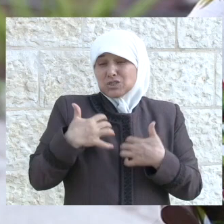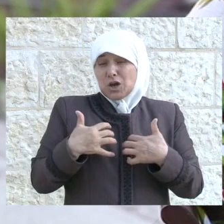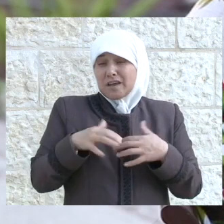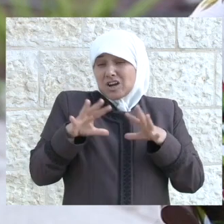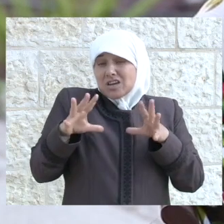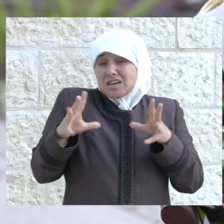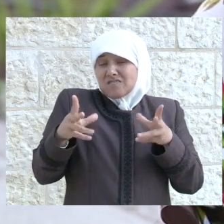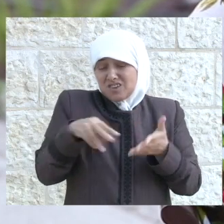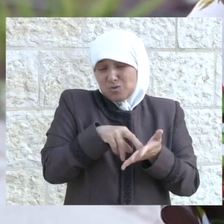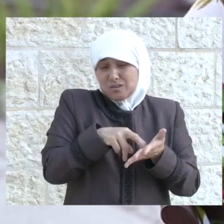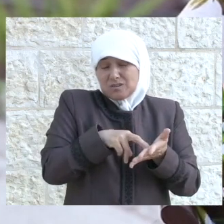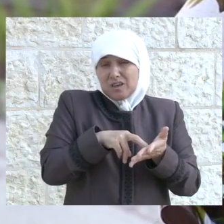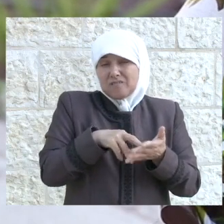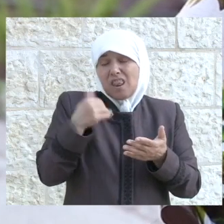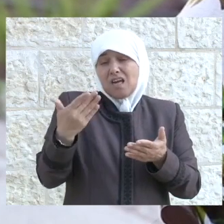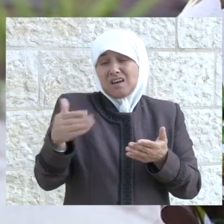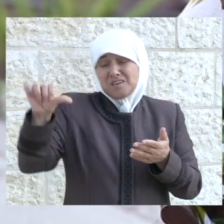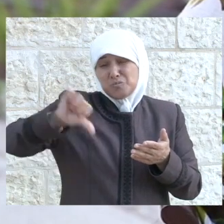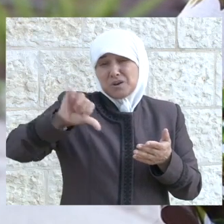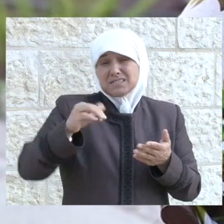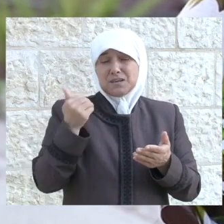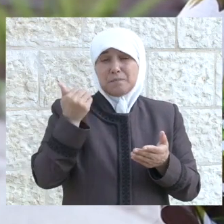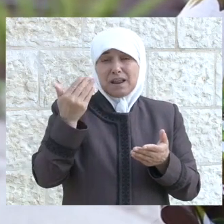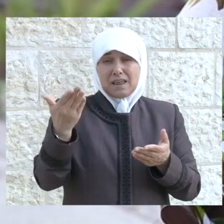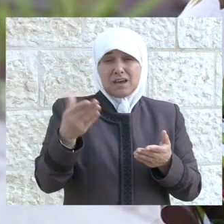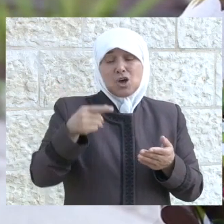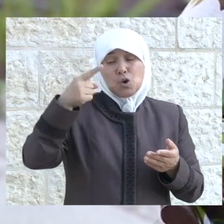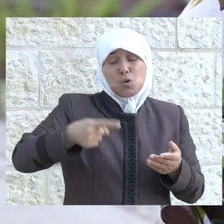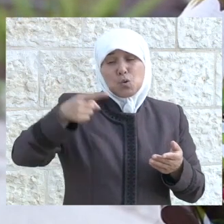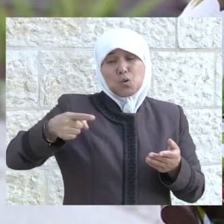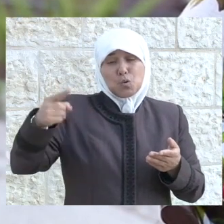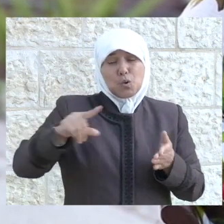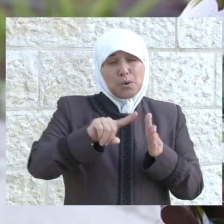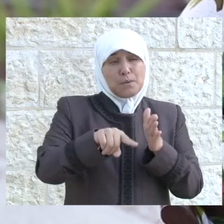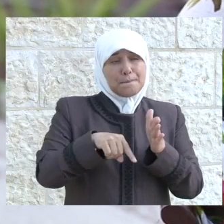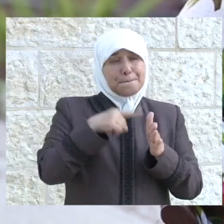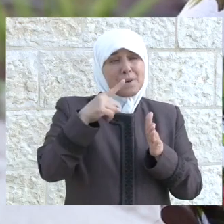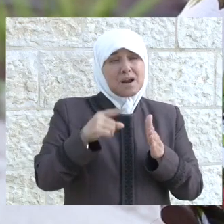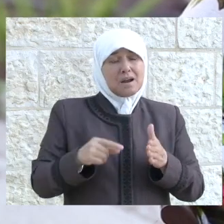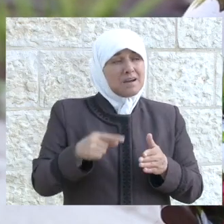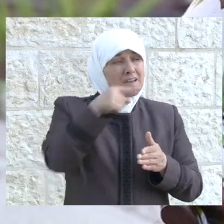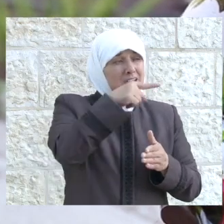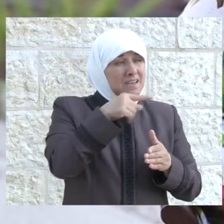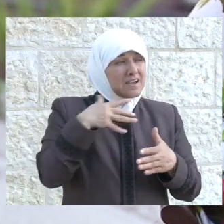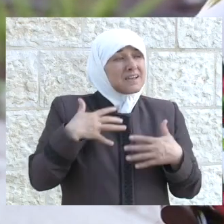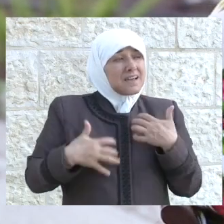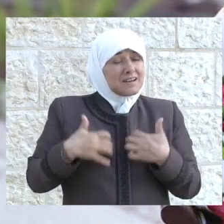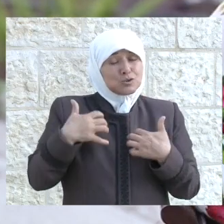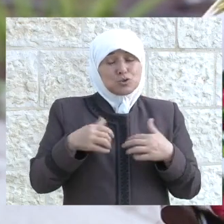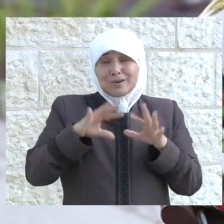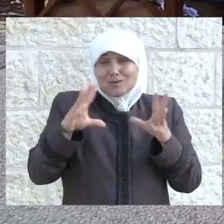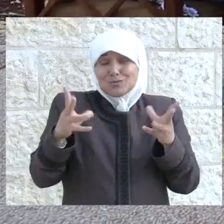بتقبل الضعف ولا الانهزام. يعني في كل مرة كنت أشعر إنه خلاص أنا